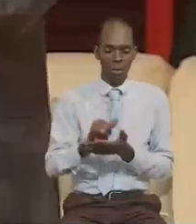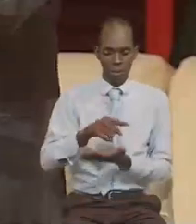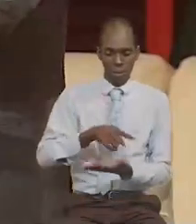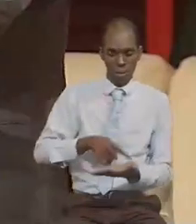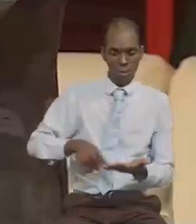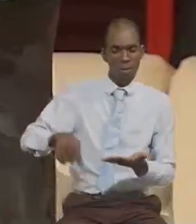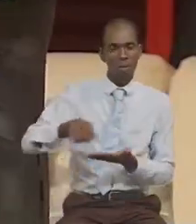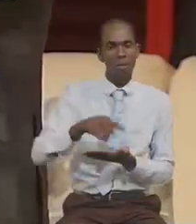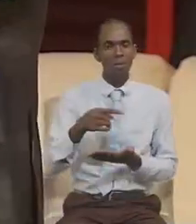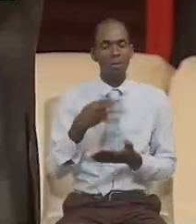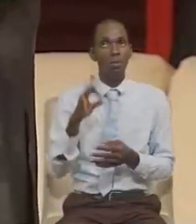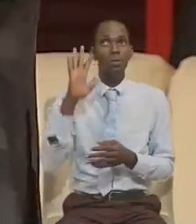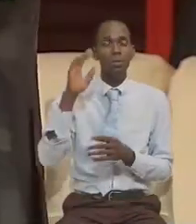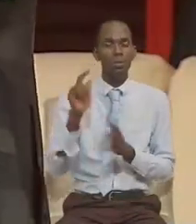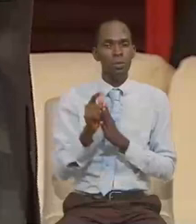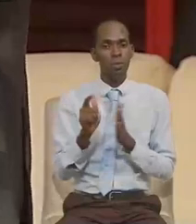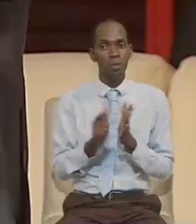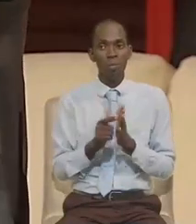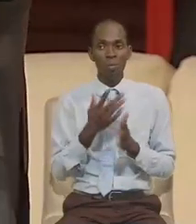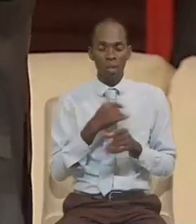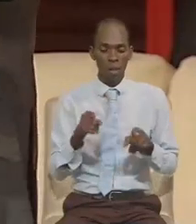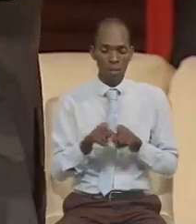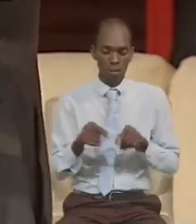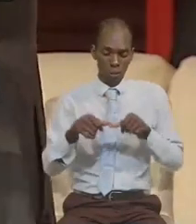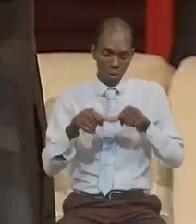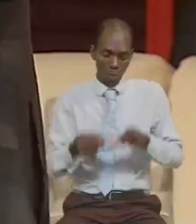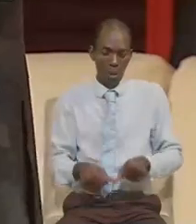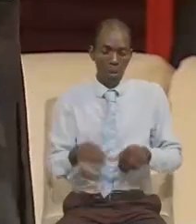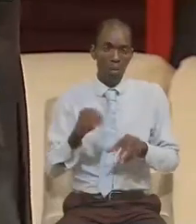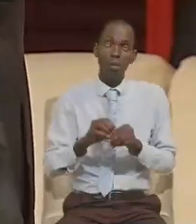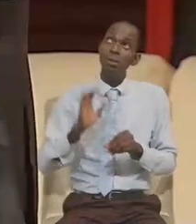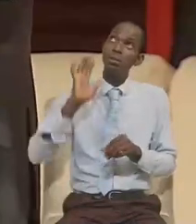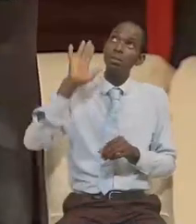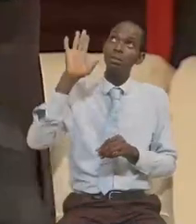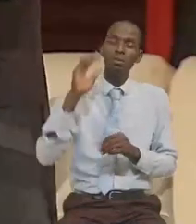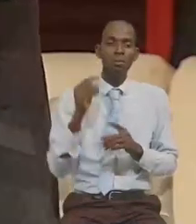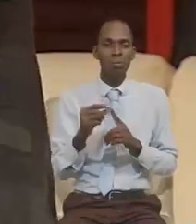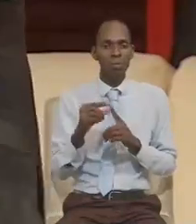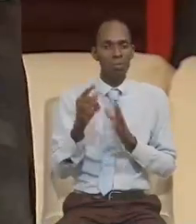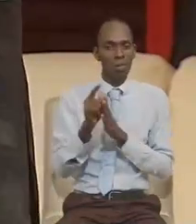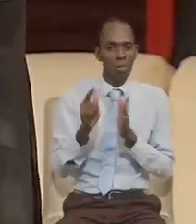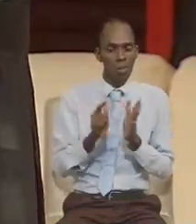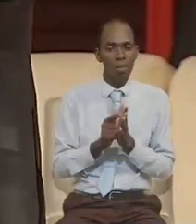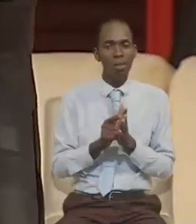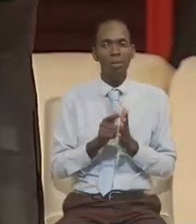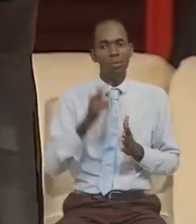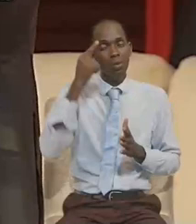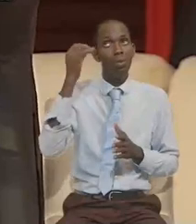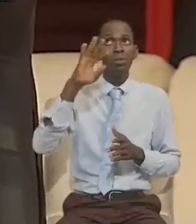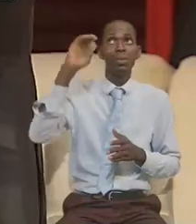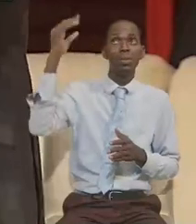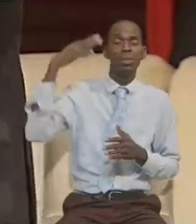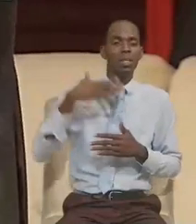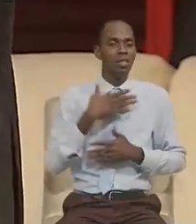cercle, quand nous demeurons en lui, nous comptons sur sa grâce, jouissant de son salut,